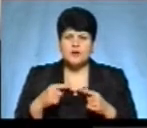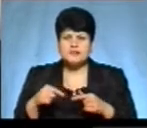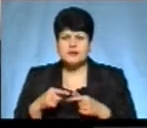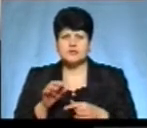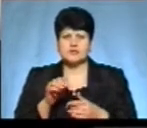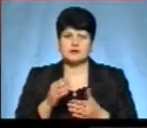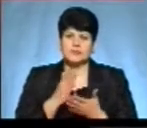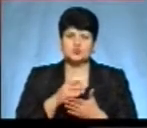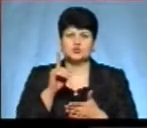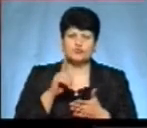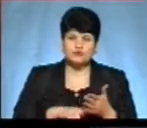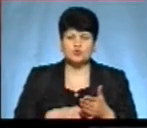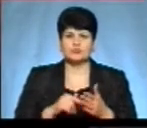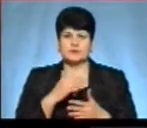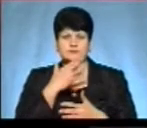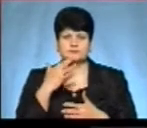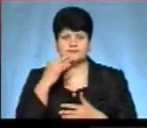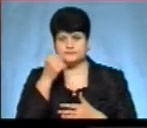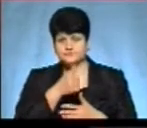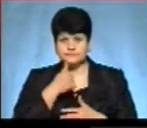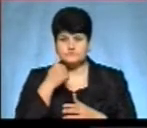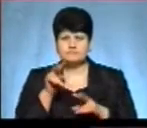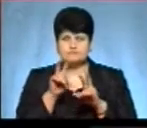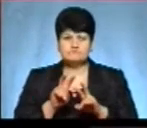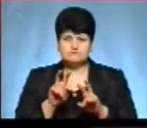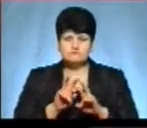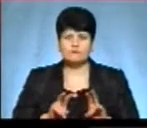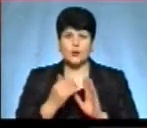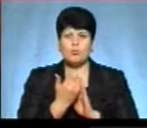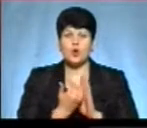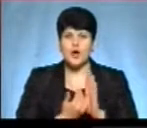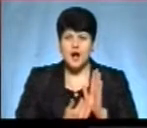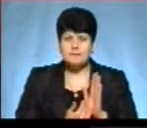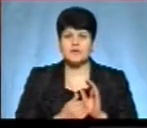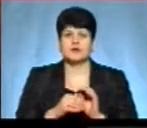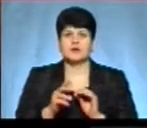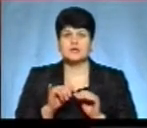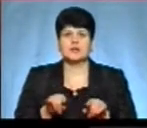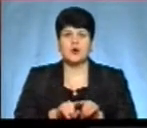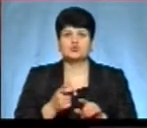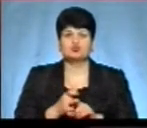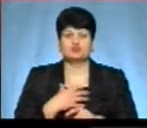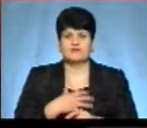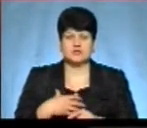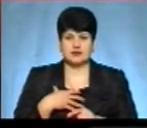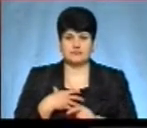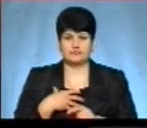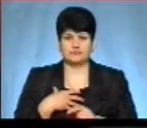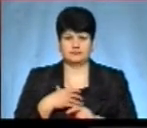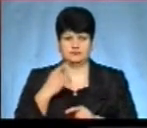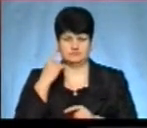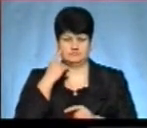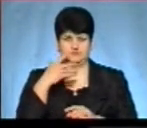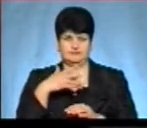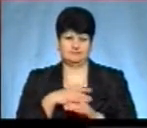користуються довірою, які вже не перший рік, скажімо так, аналізують програми. Також дуже важливо це, звичайно, включати критичне